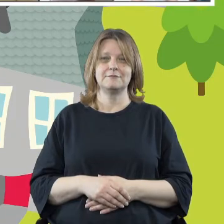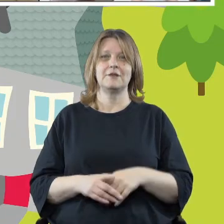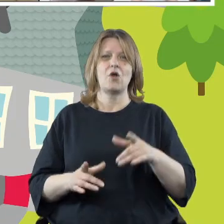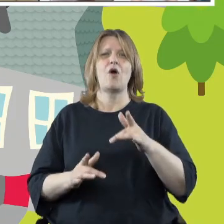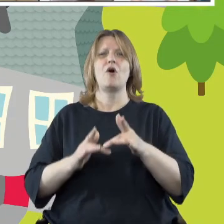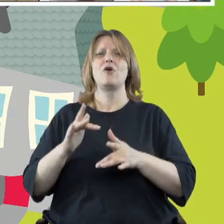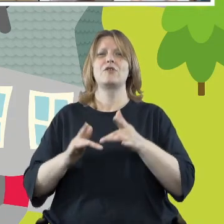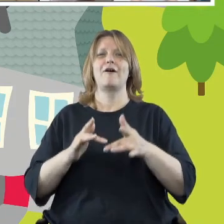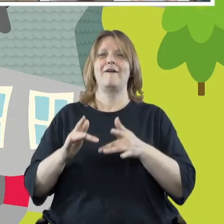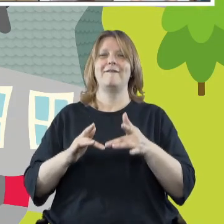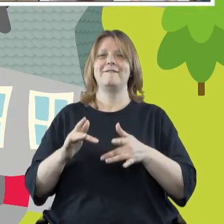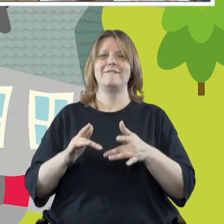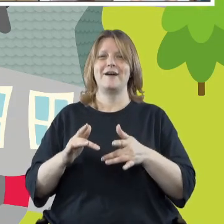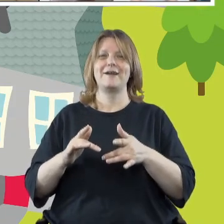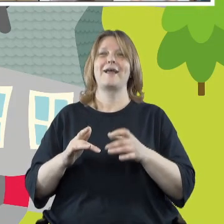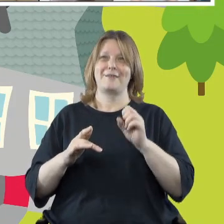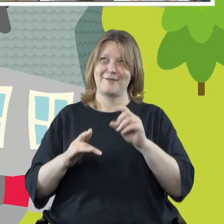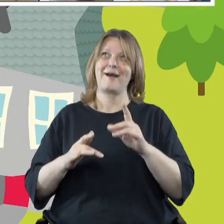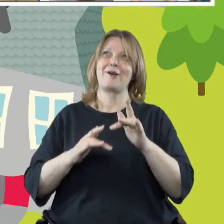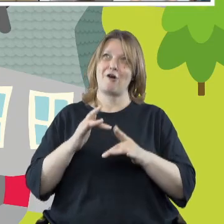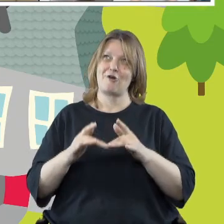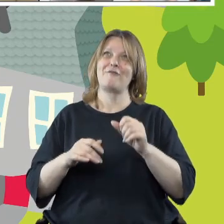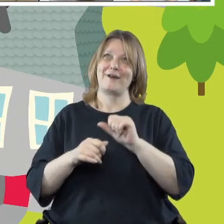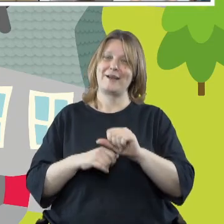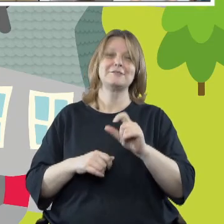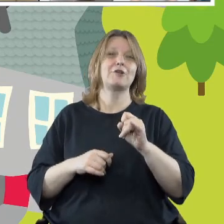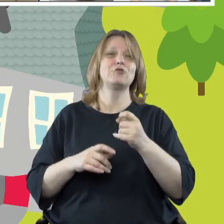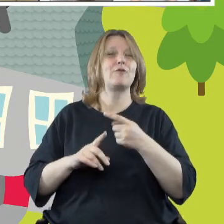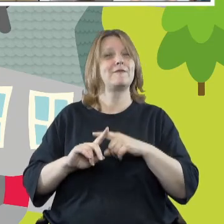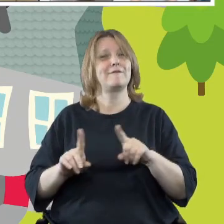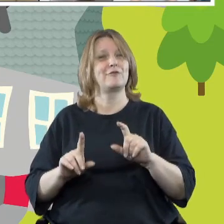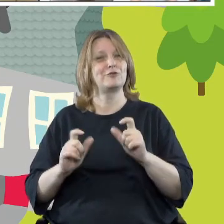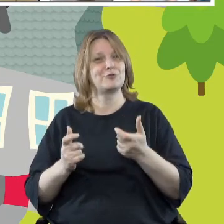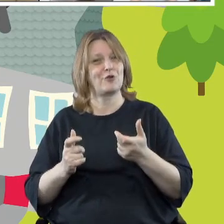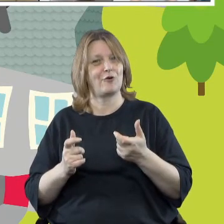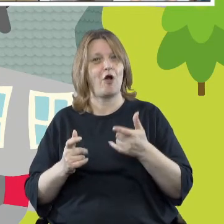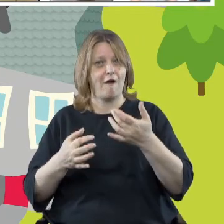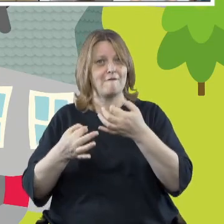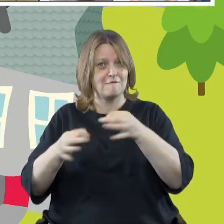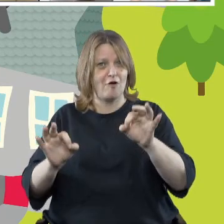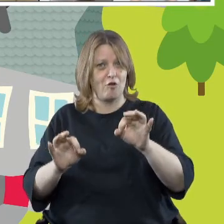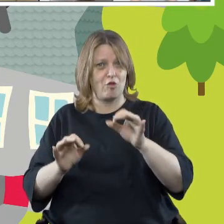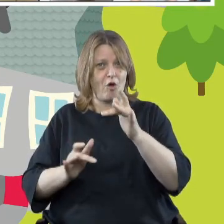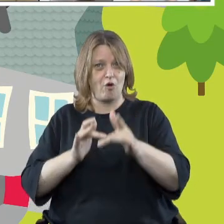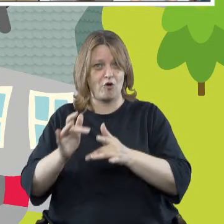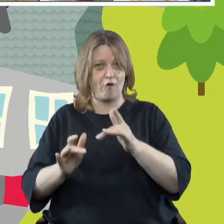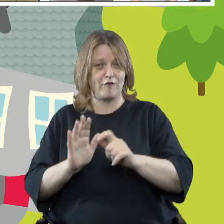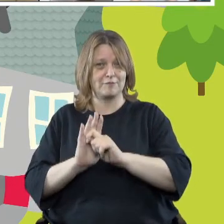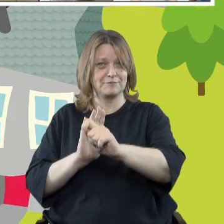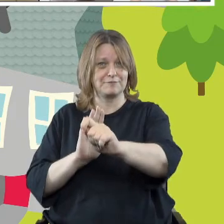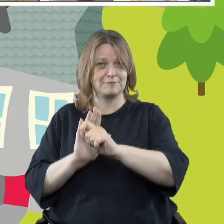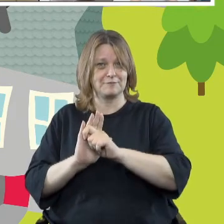Rower. Tak, jest rower, ale co nie można... Czy można tam jeździć rowerem?